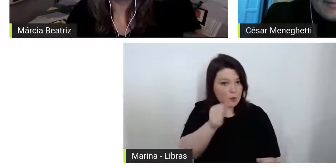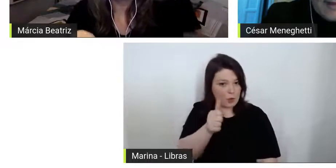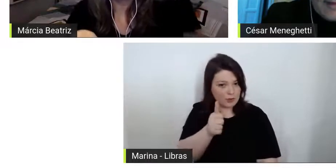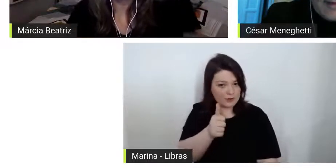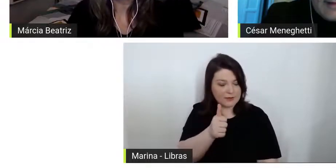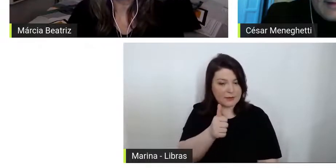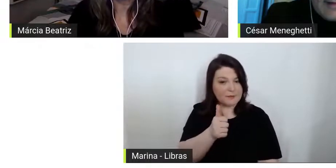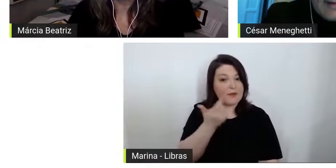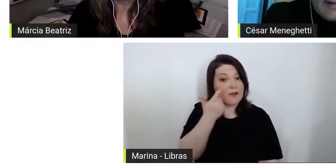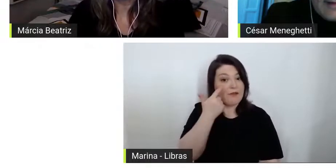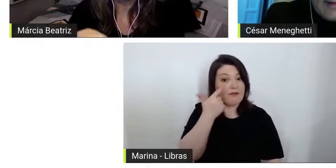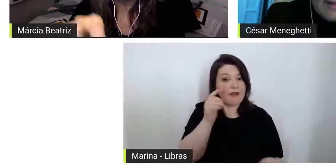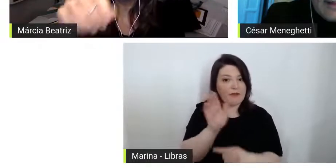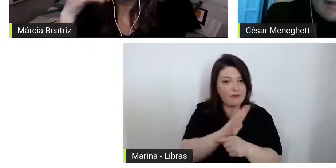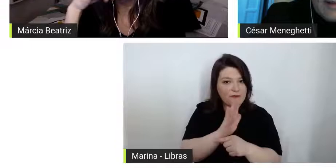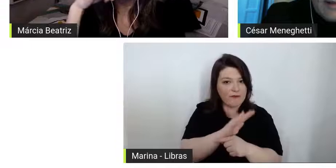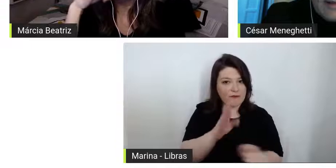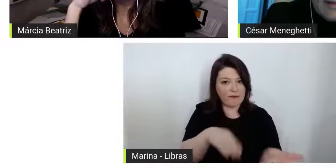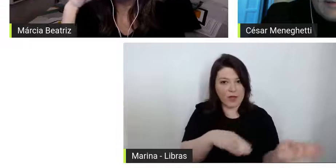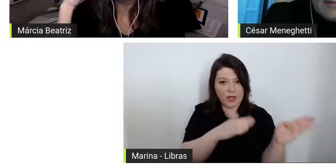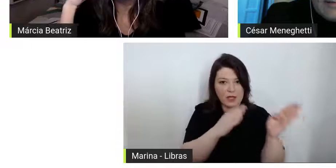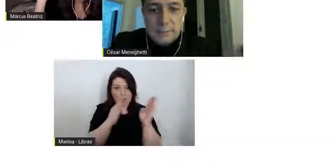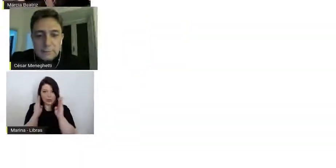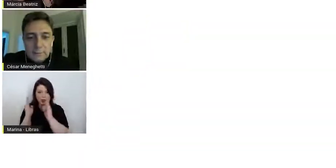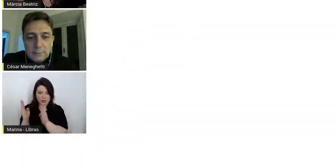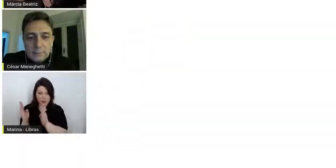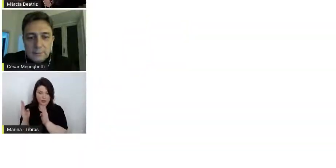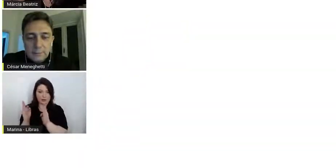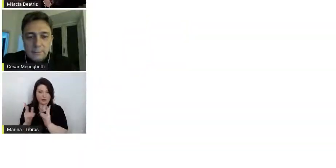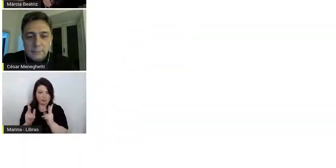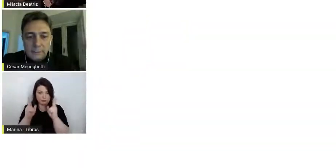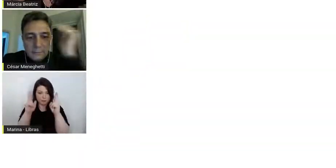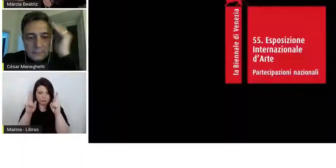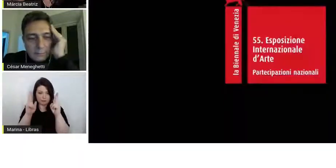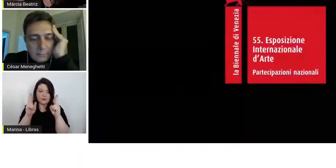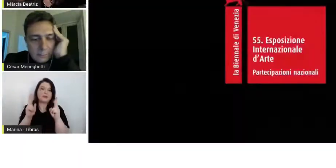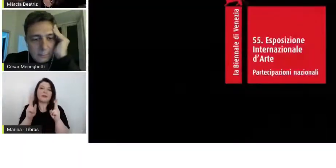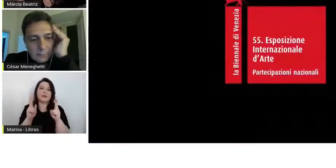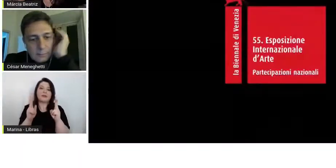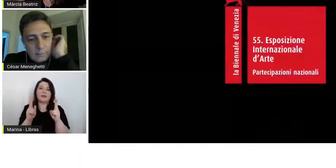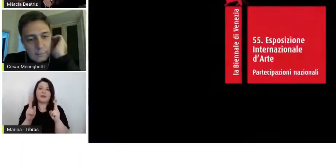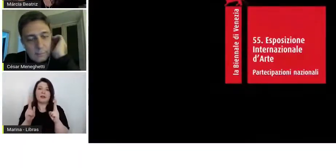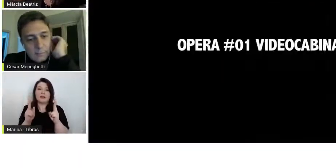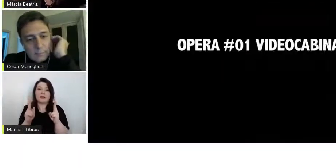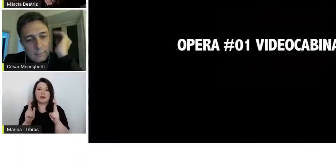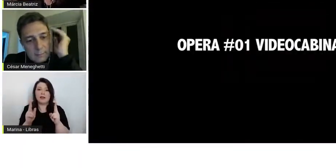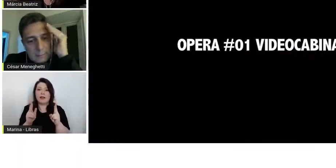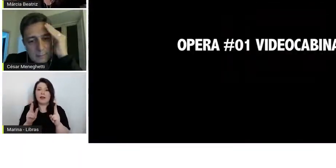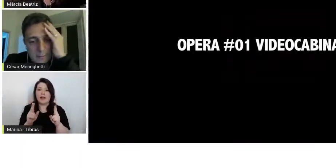para o vídeo. A gente vai ver um trecho do vídeo agora, dessa videocabine 1.